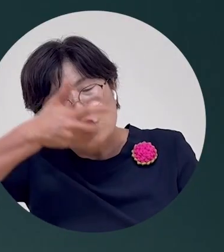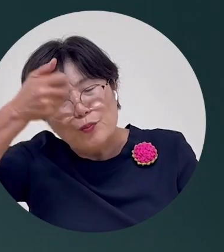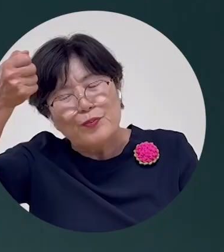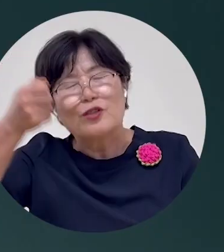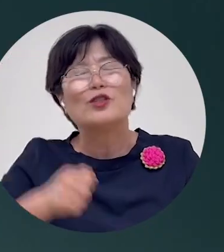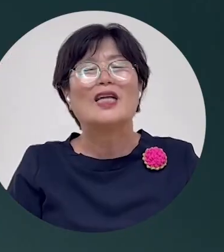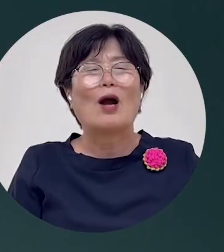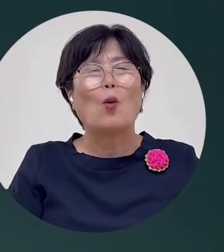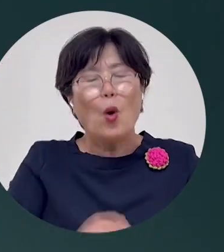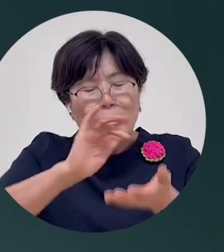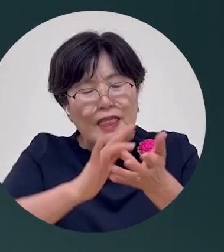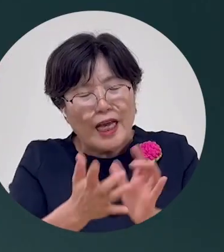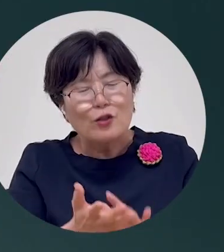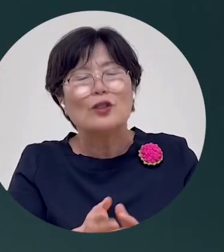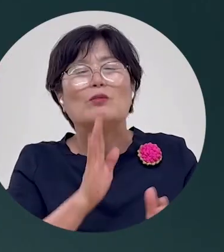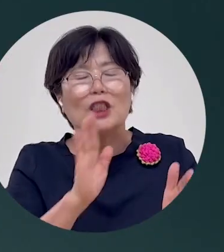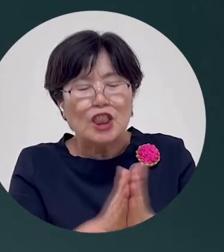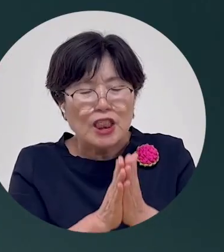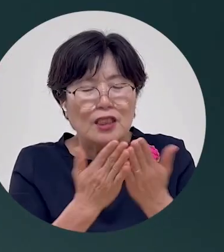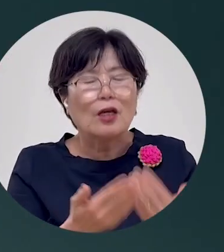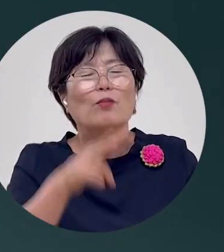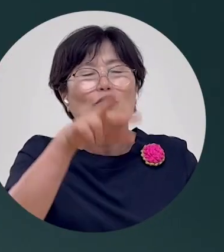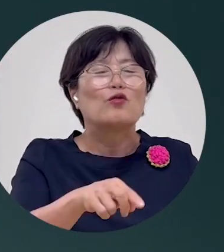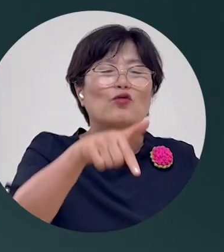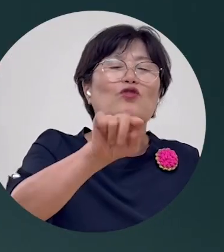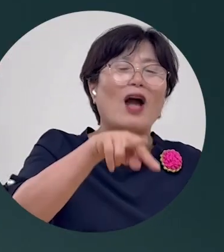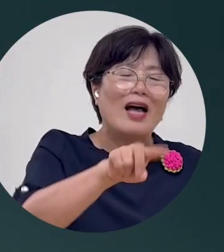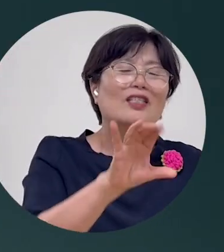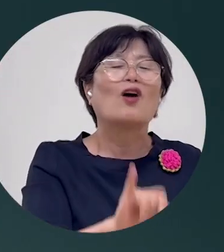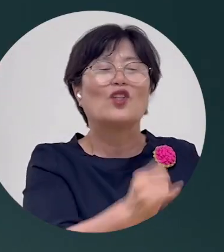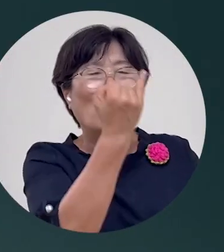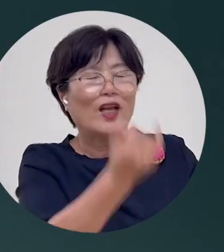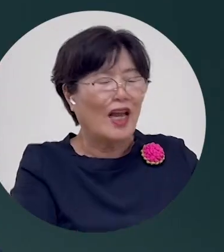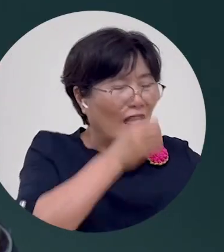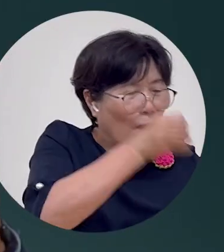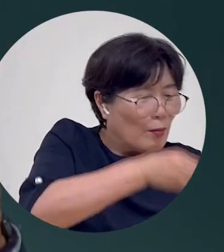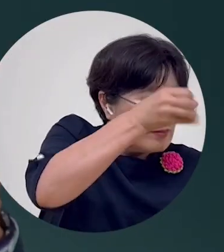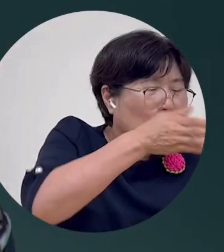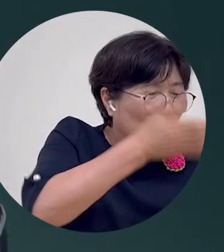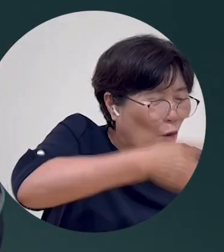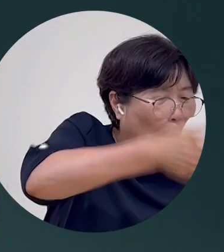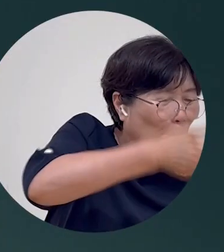예수님이 그렇게 권면하십니다. 자, 간음의